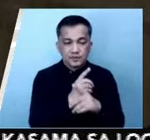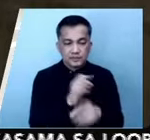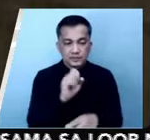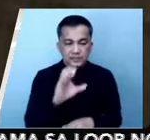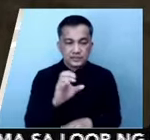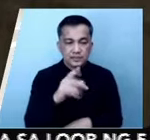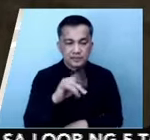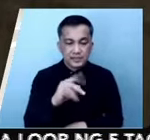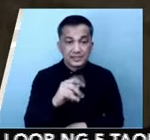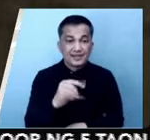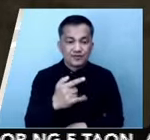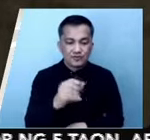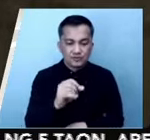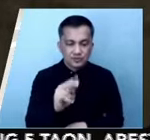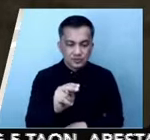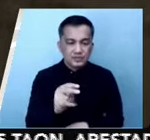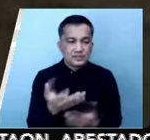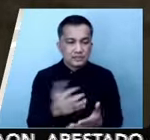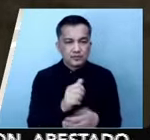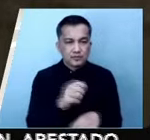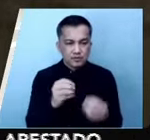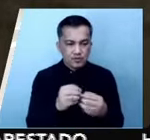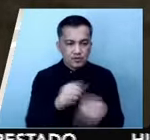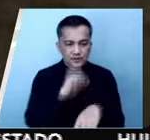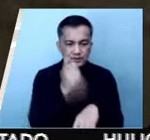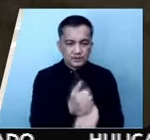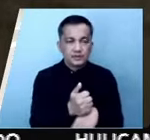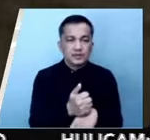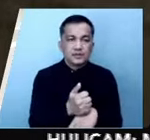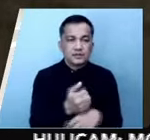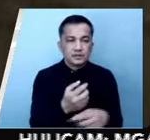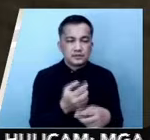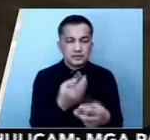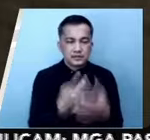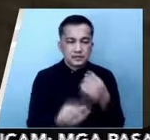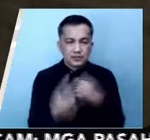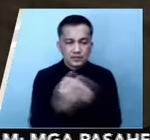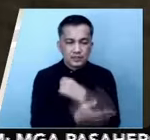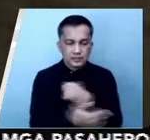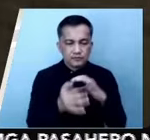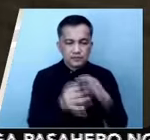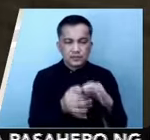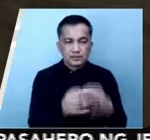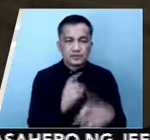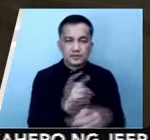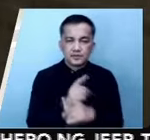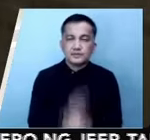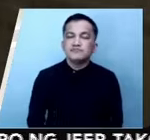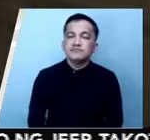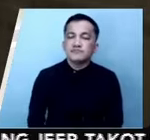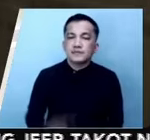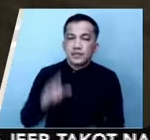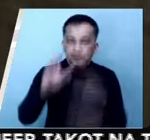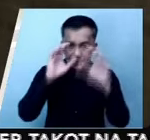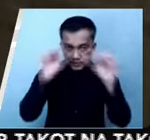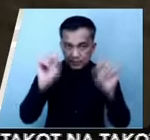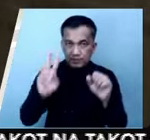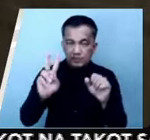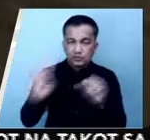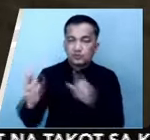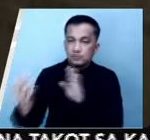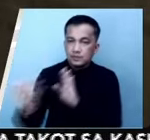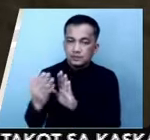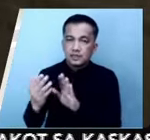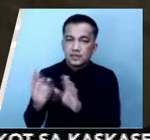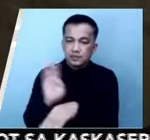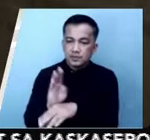saan lalo pang pinagtibay ng dalawang bansa ang kanilang ugnayang pandepensa. Humarap din si Pangulong Bongbong Marcos sa Business Forum kasama